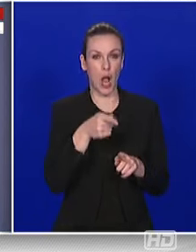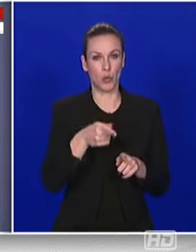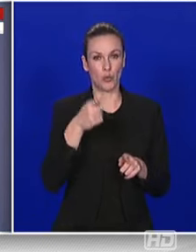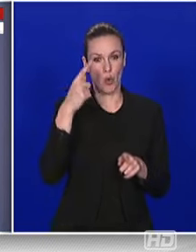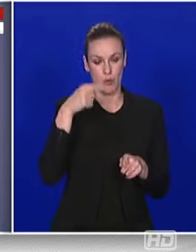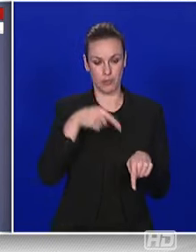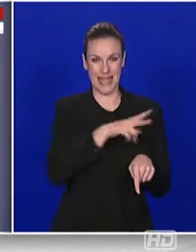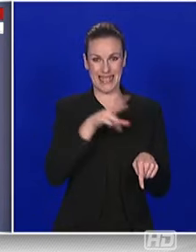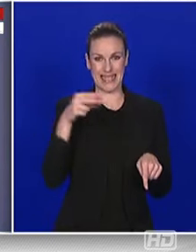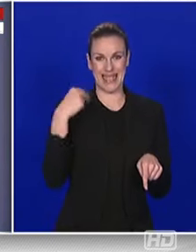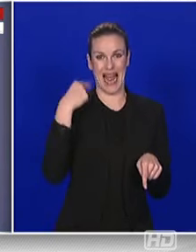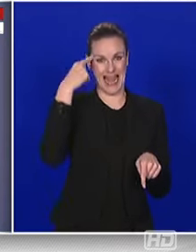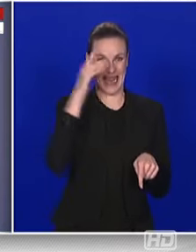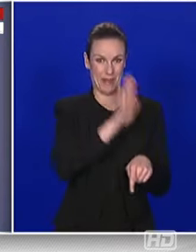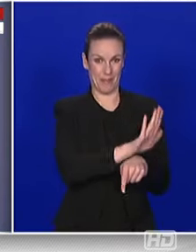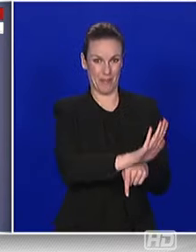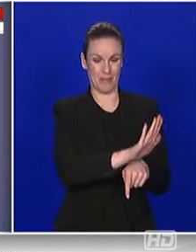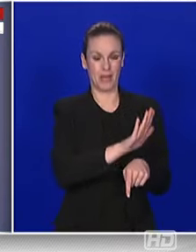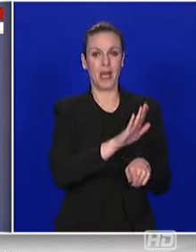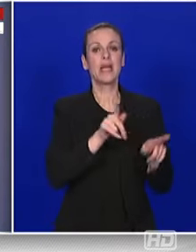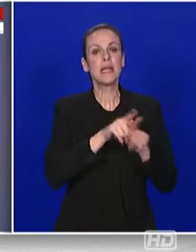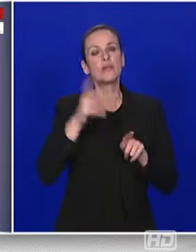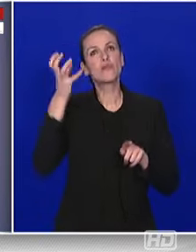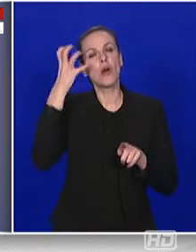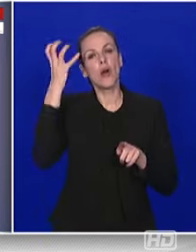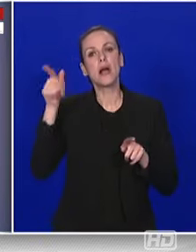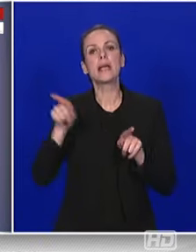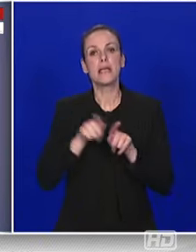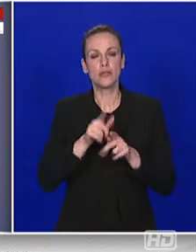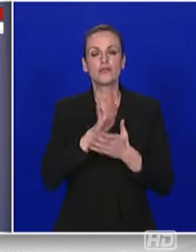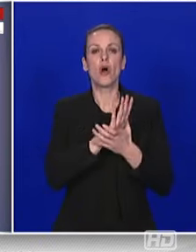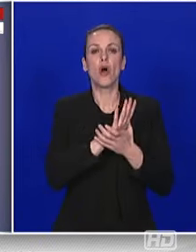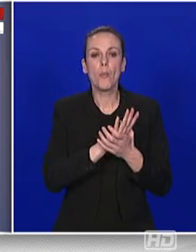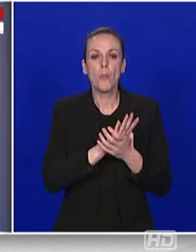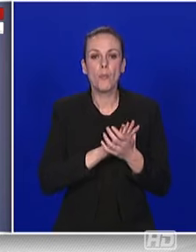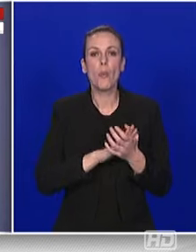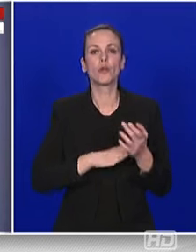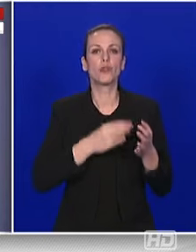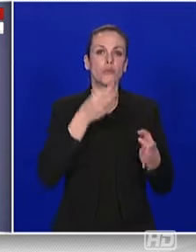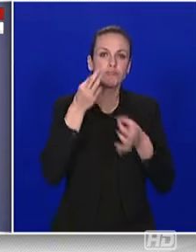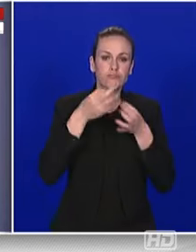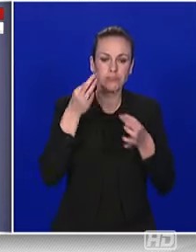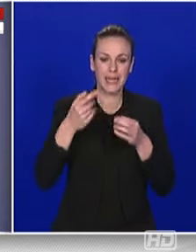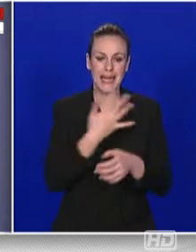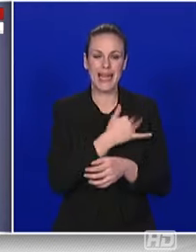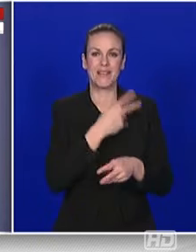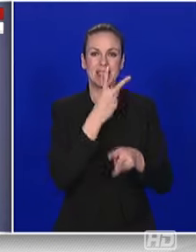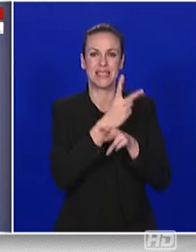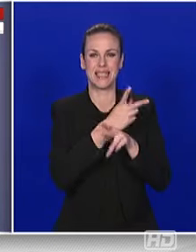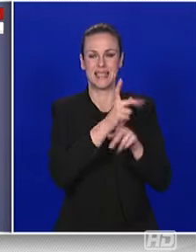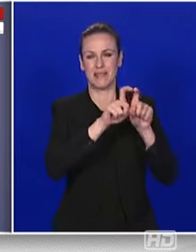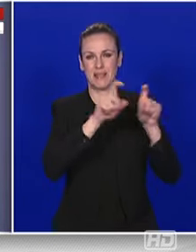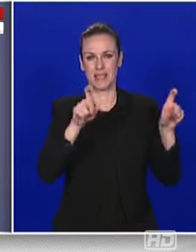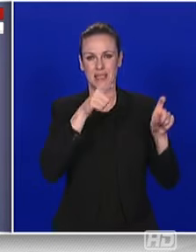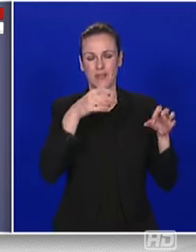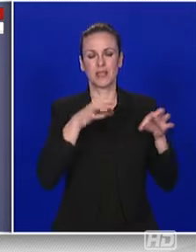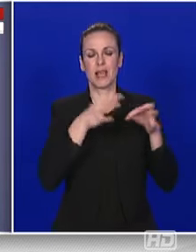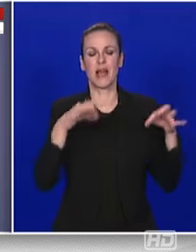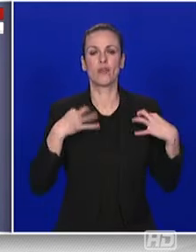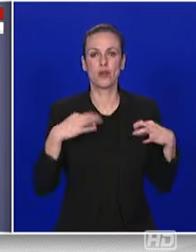Zagreb, a na tom tragu je razmišljao i promišljao i krenuo u to testiranje Hrvatski zavod za javno zdravstvo, to je prije